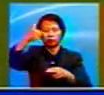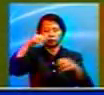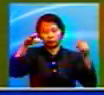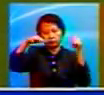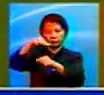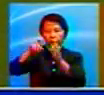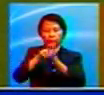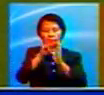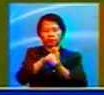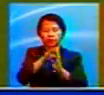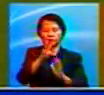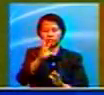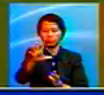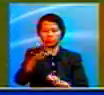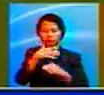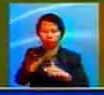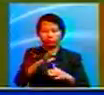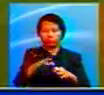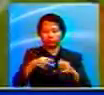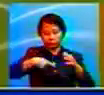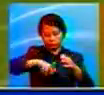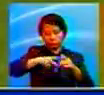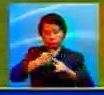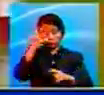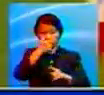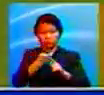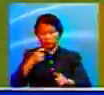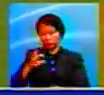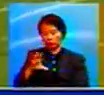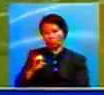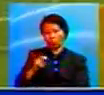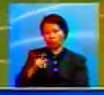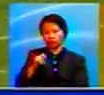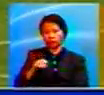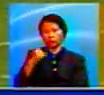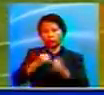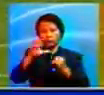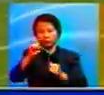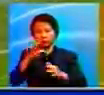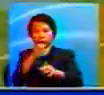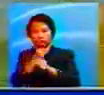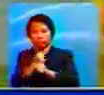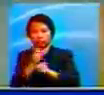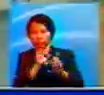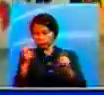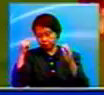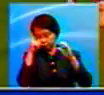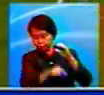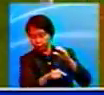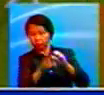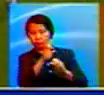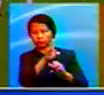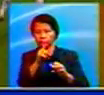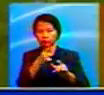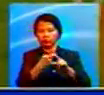penjaring di minit ke-65 selepas hasil hantaran cantik Conti. Sime Darby akhirnya berjaya memperolehi gol tunggal minit